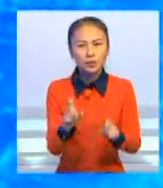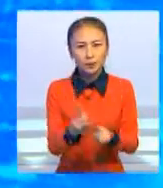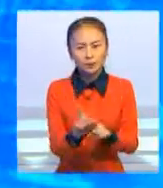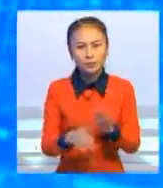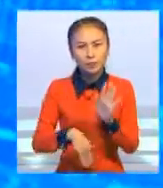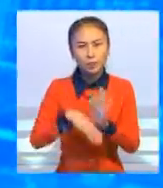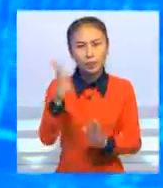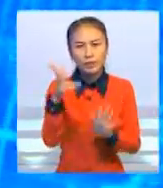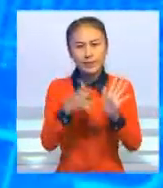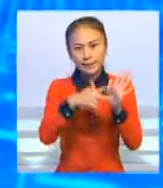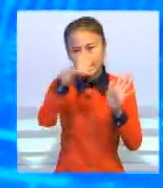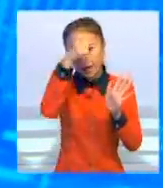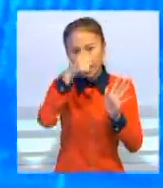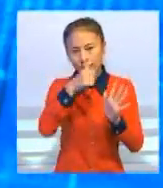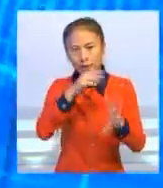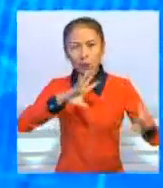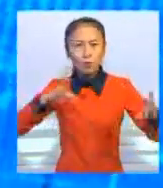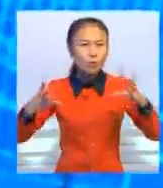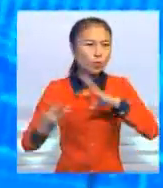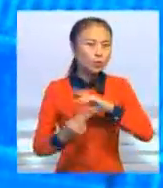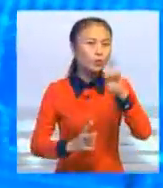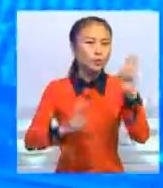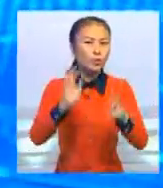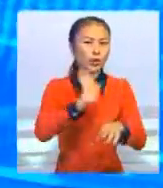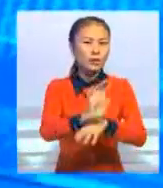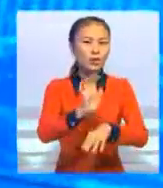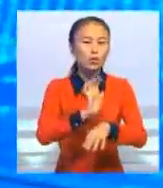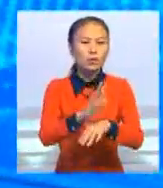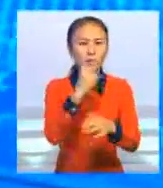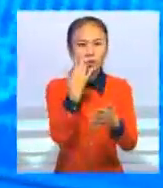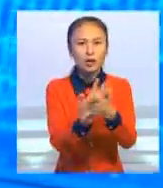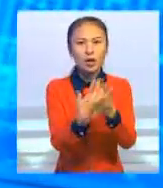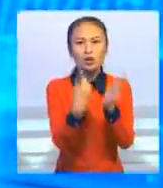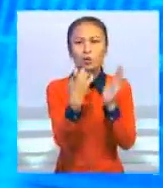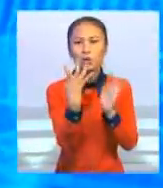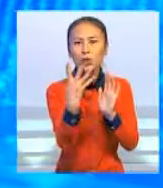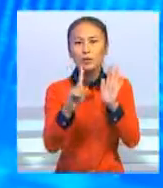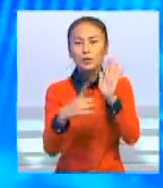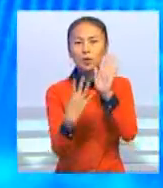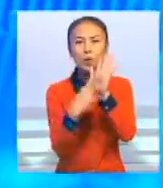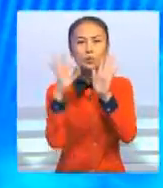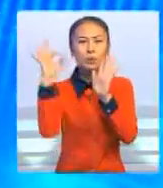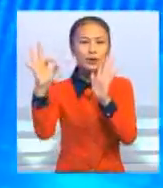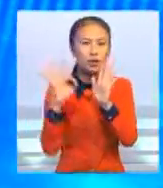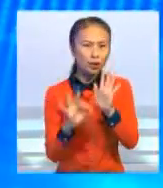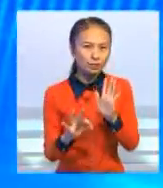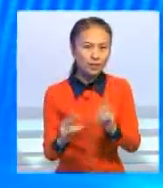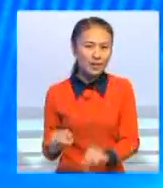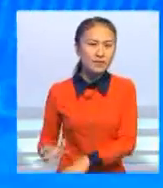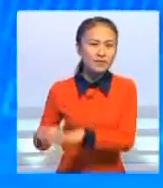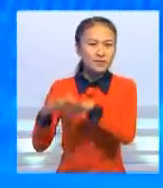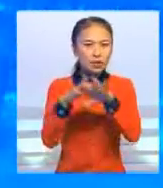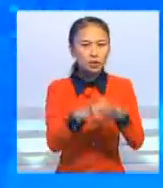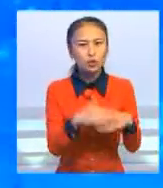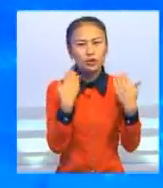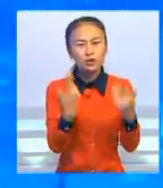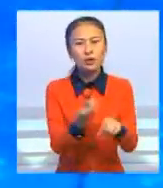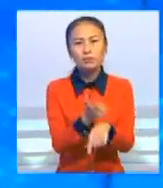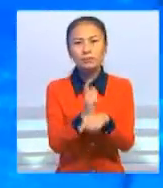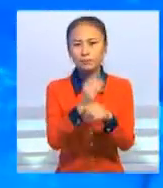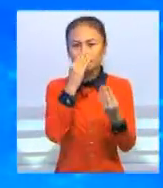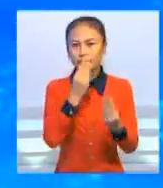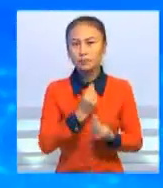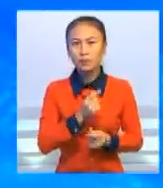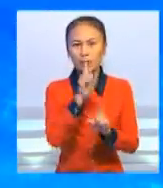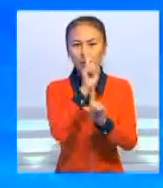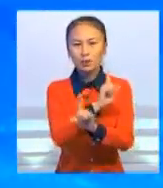артып келеді. Өткен 8 айдың қорытындысы бойынша өңдеу өнеркәсібінің көрсеткіші 104,9% құраған. Инвесторлар үшін